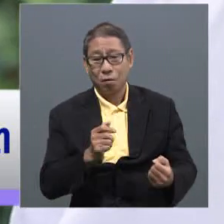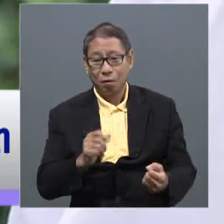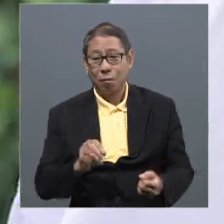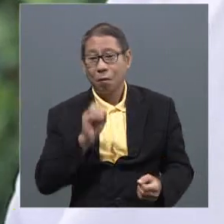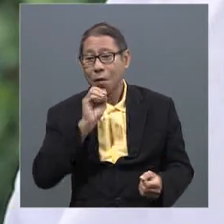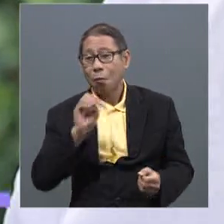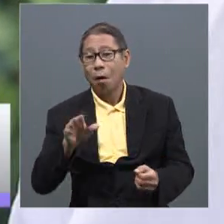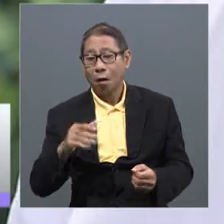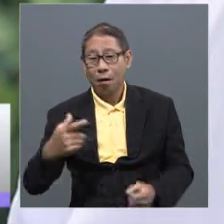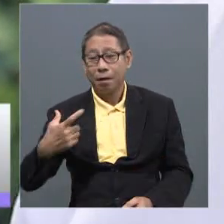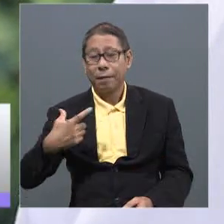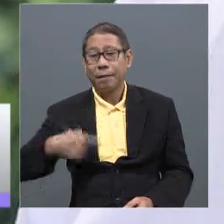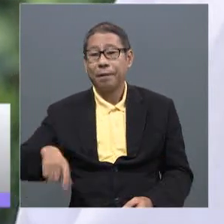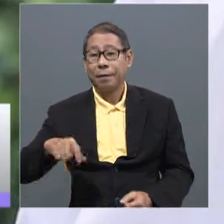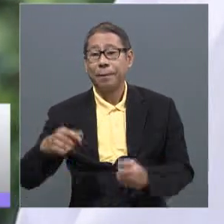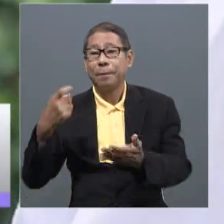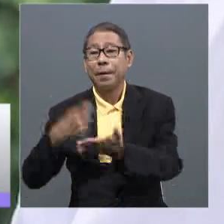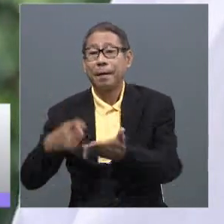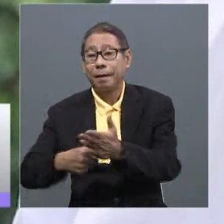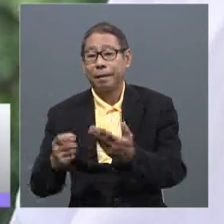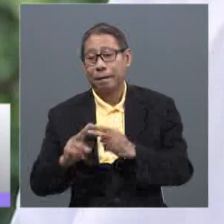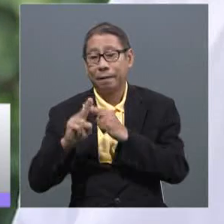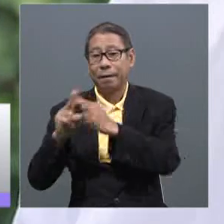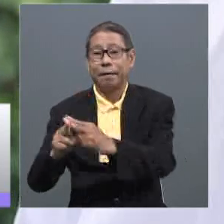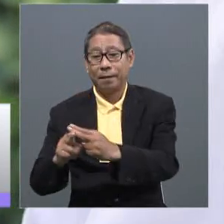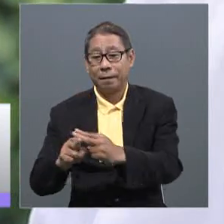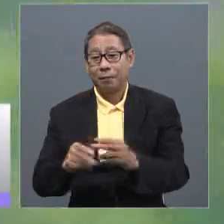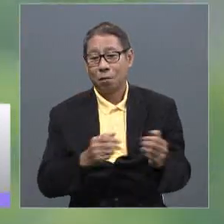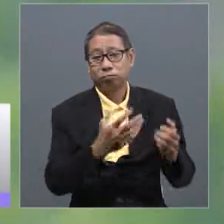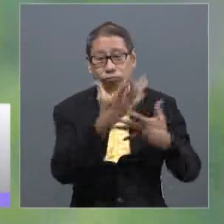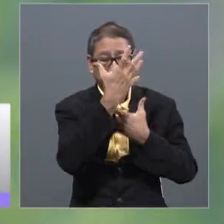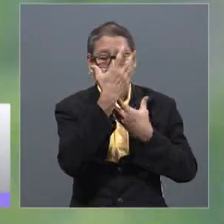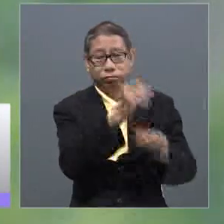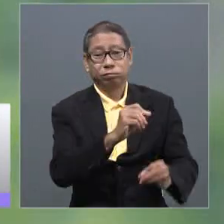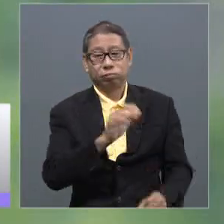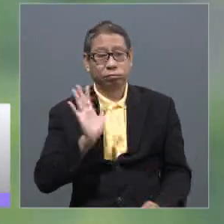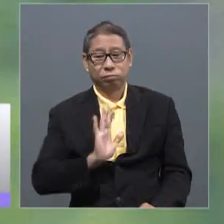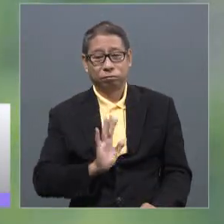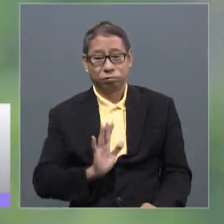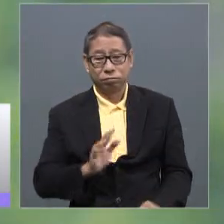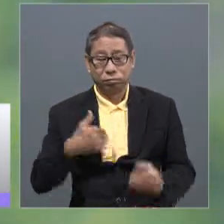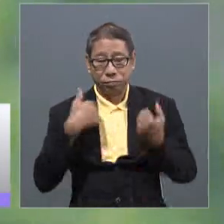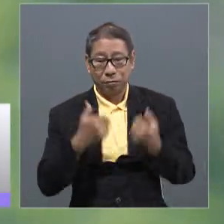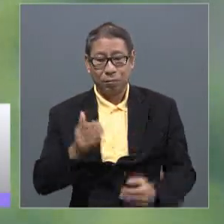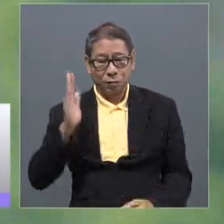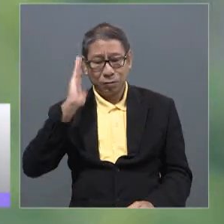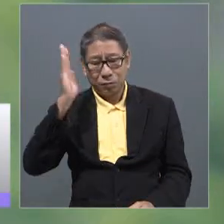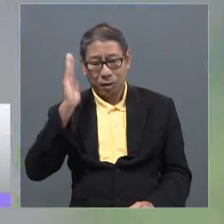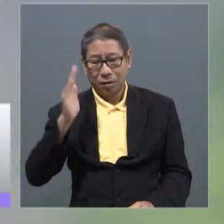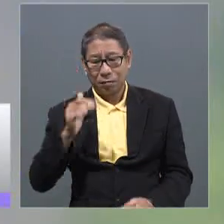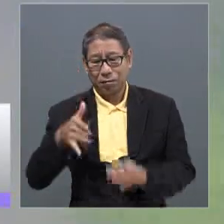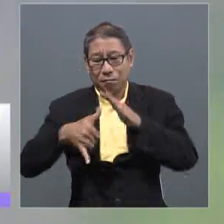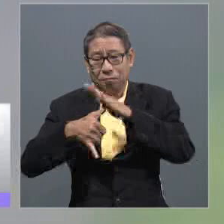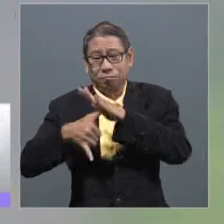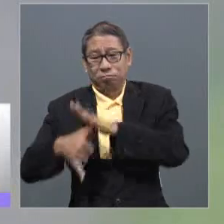เป็นหน้าที่ของทนายและบริษัทประกันเป็นคนจัดการอืคือลอยตัวเลยผู้ชายคนนี้เขาก็รู้สึกว่าเออมันดูไม่น่าจะได้รับความเป็น